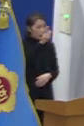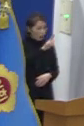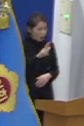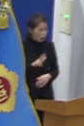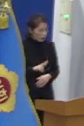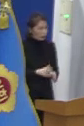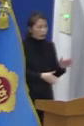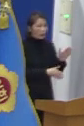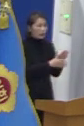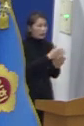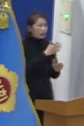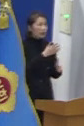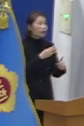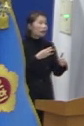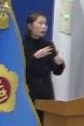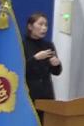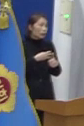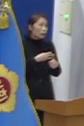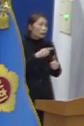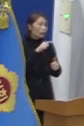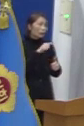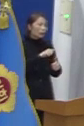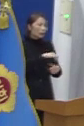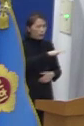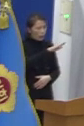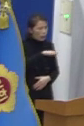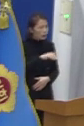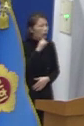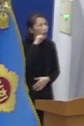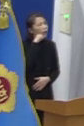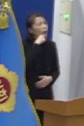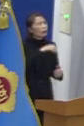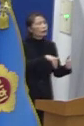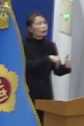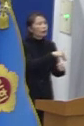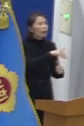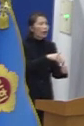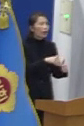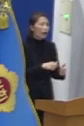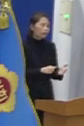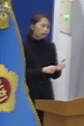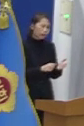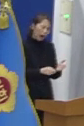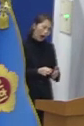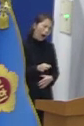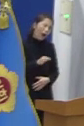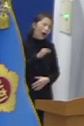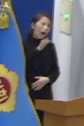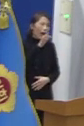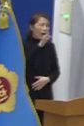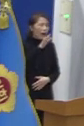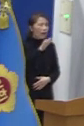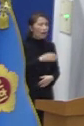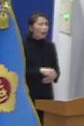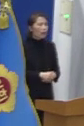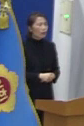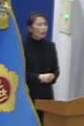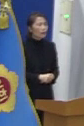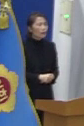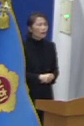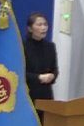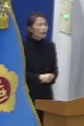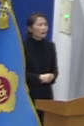절반 가까운 곳이 소멸 위기에 처해 있습니다. 고물가, 고금리, 고환율,